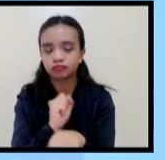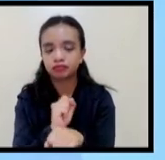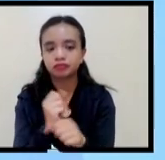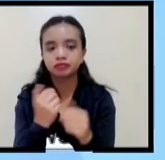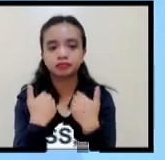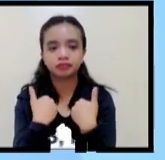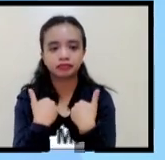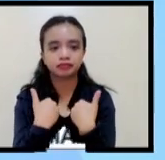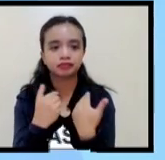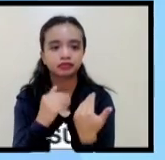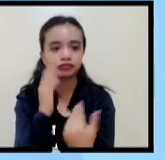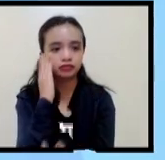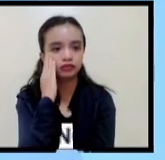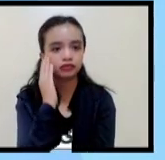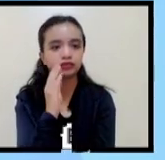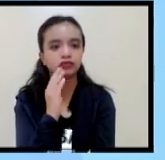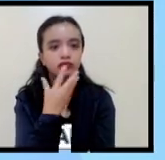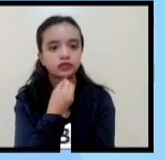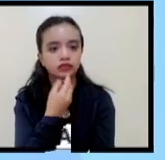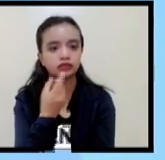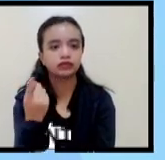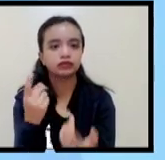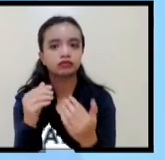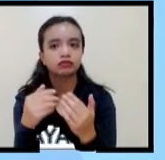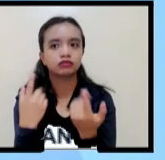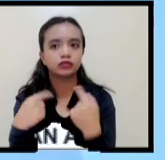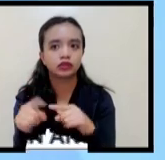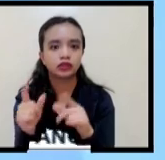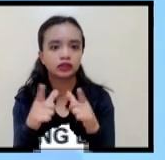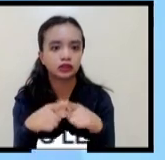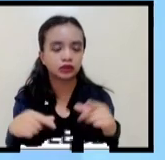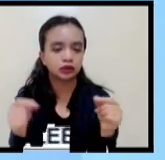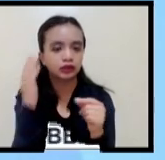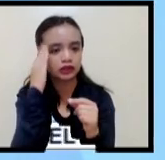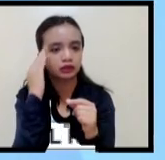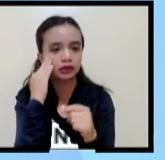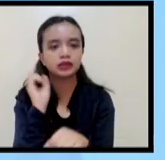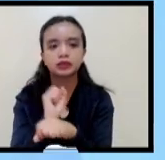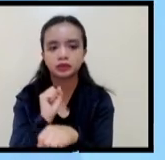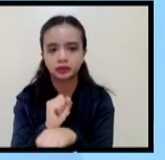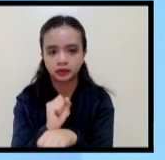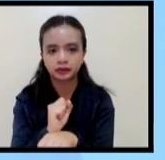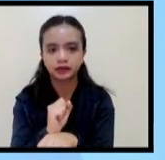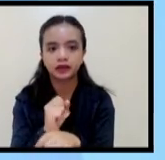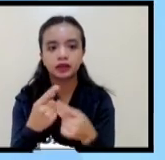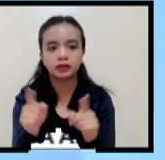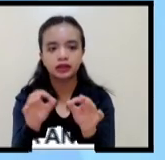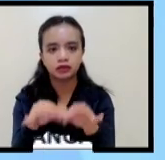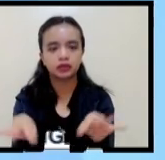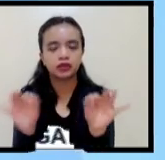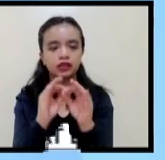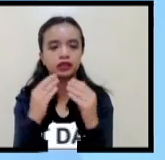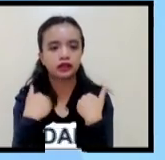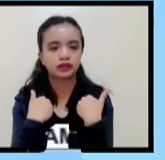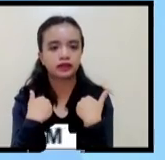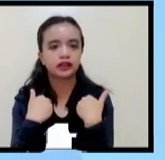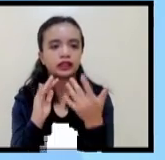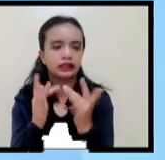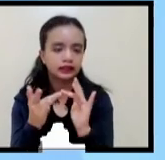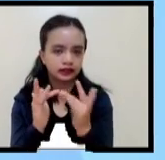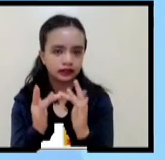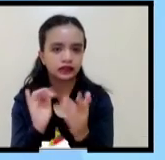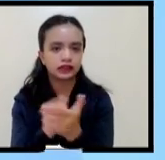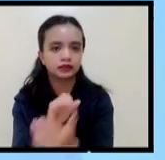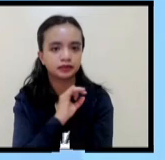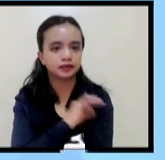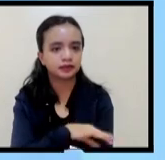mga kakilala na nagda-Japan sila, nagpo-Korea, habang nag-work sila. So, basta may internet talaga, ayun,